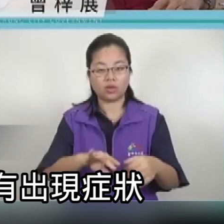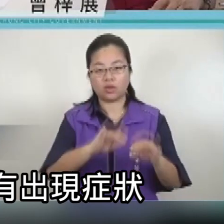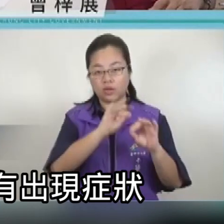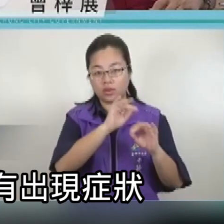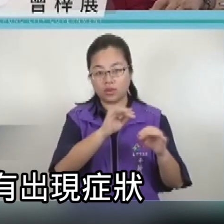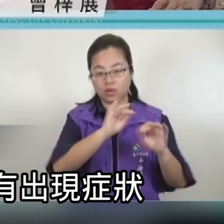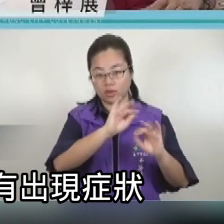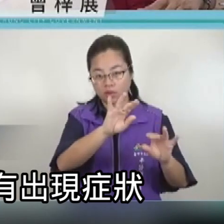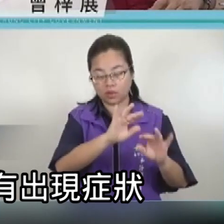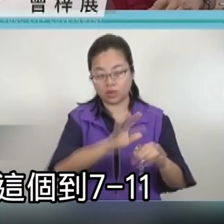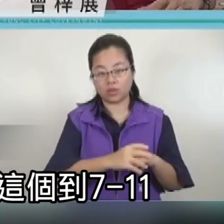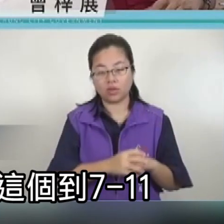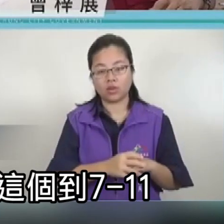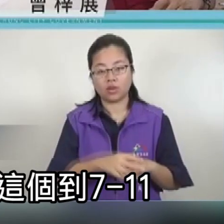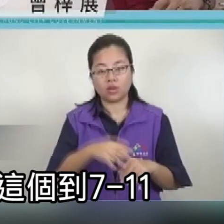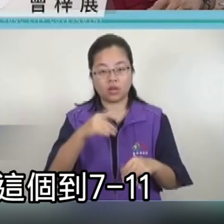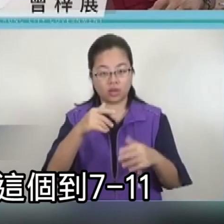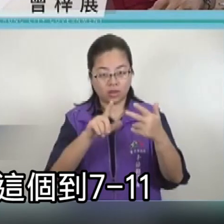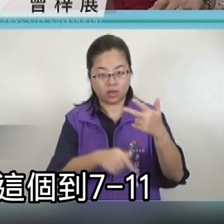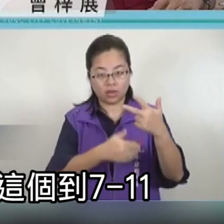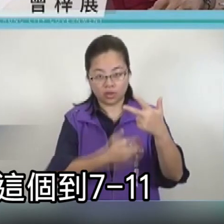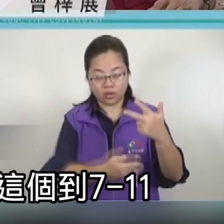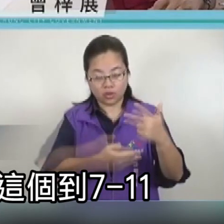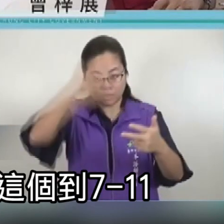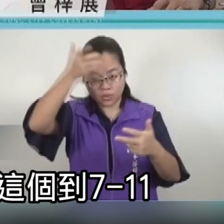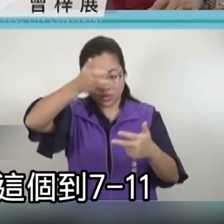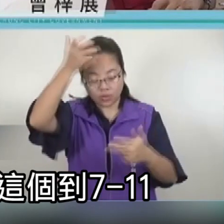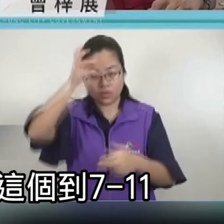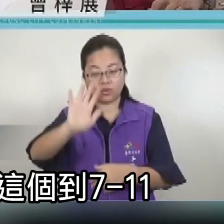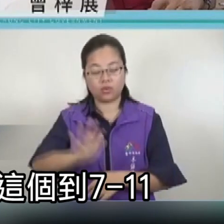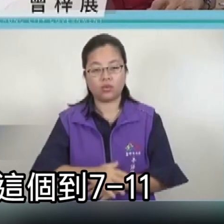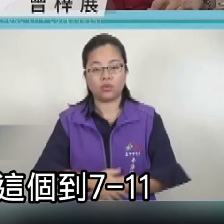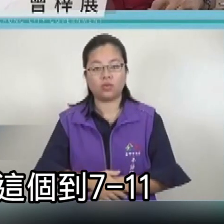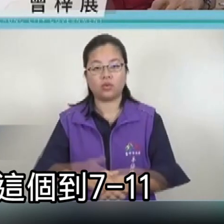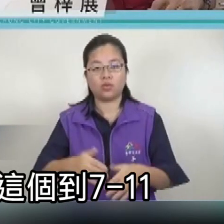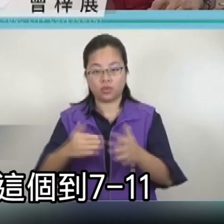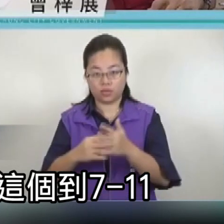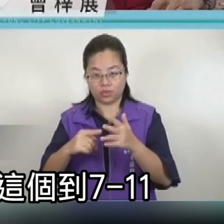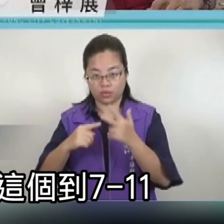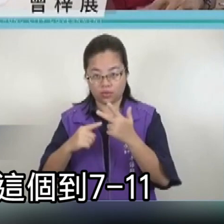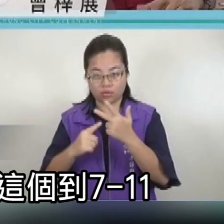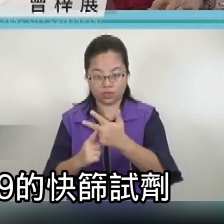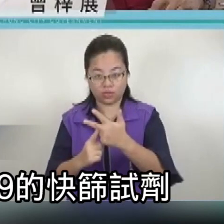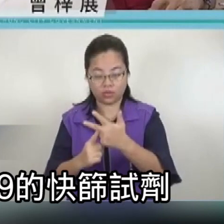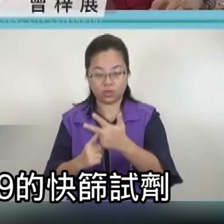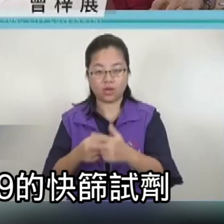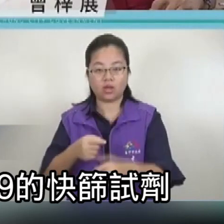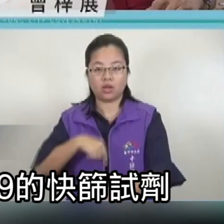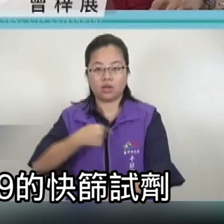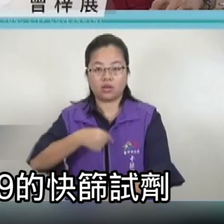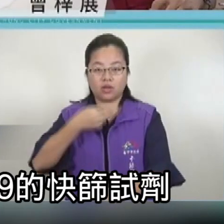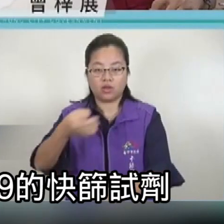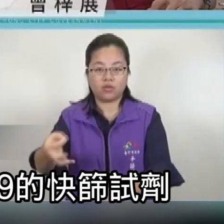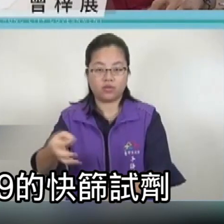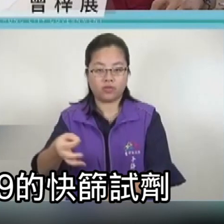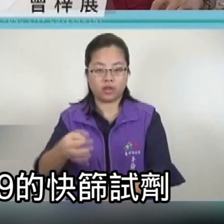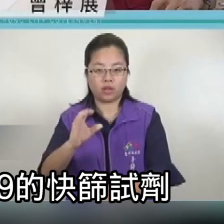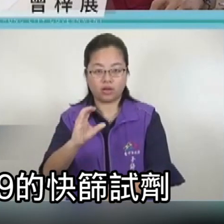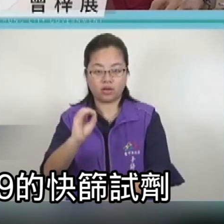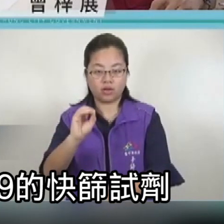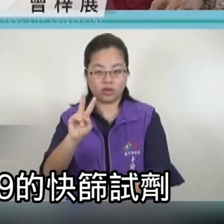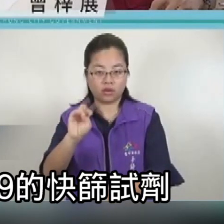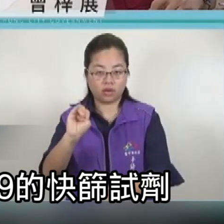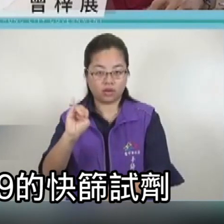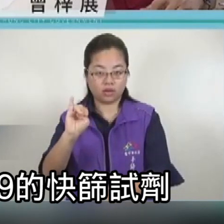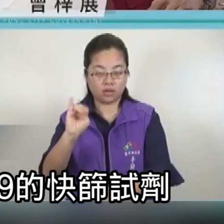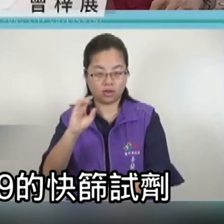有出现症状，7月9号发烧，所以这个到 7-11 自行购买了 COVID-19 的这个快筛